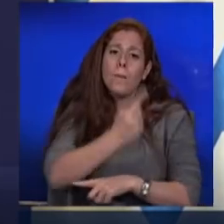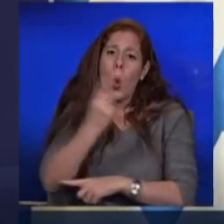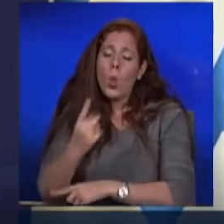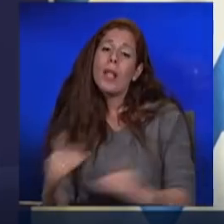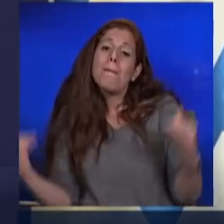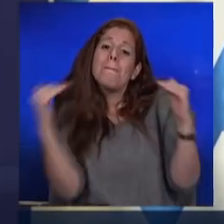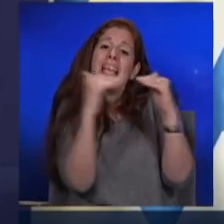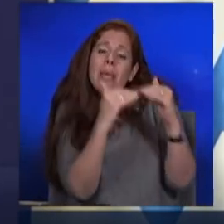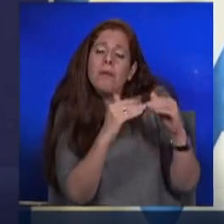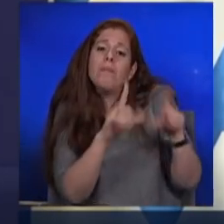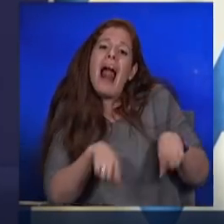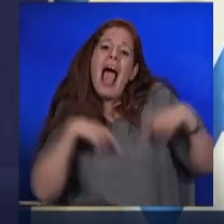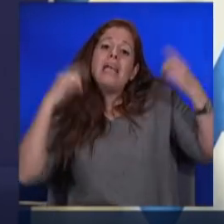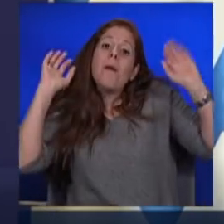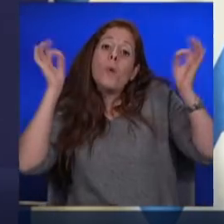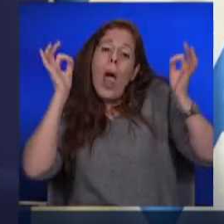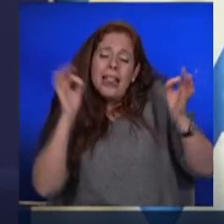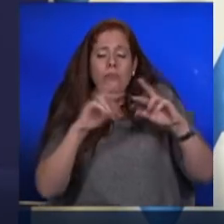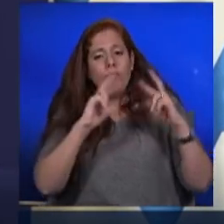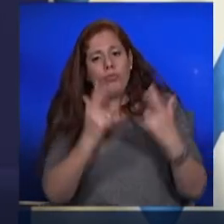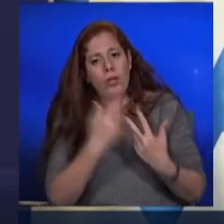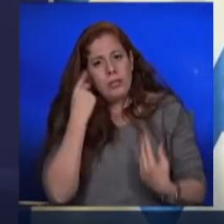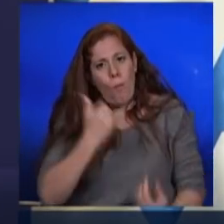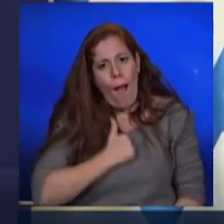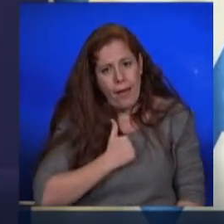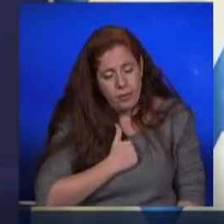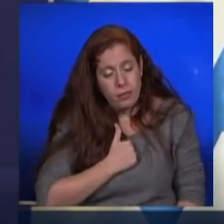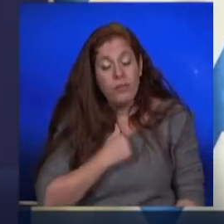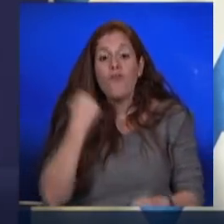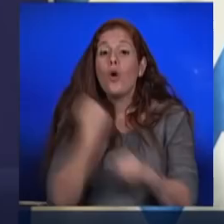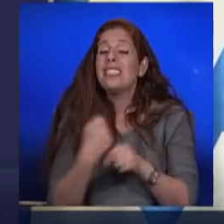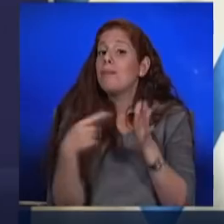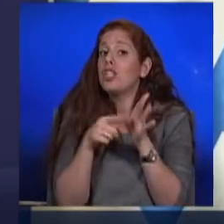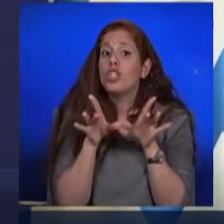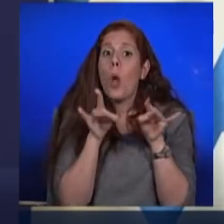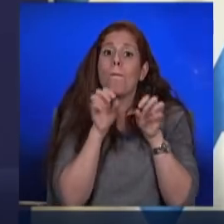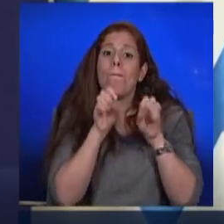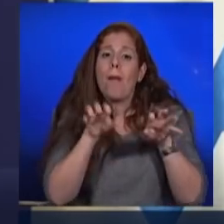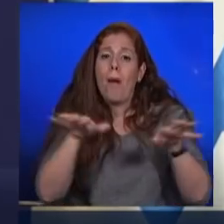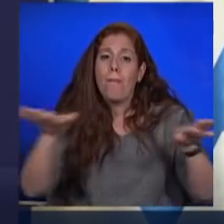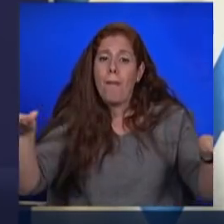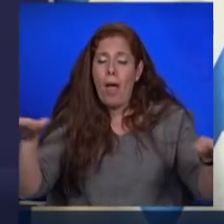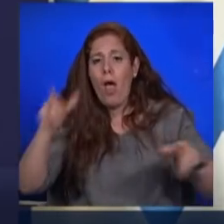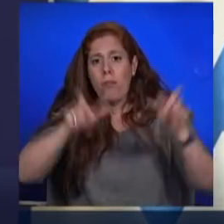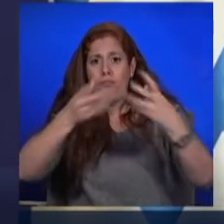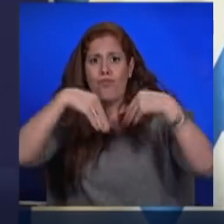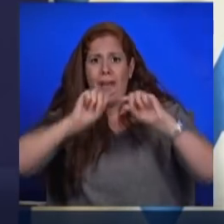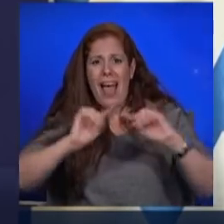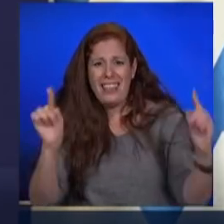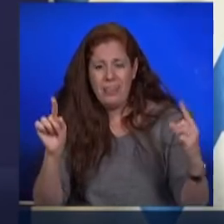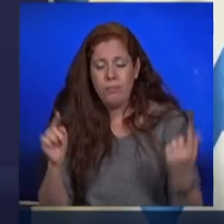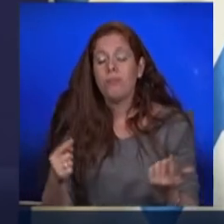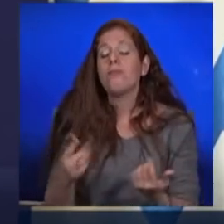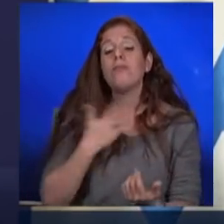החיים המיוחד של הציבור הזה. ואנחנו עושים זאת כדי שהם לא ידביקו את בני המשפחה האחרים. אני רוצה לציין שבתוך בני